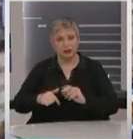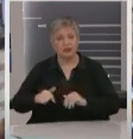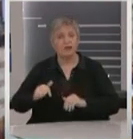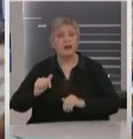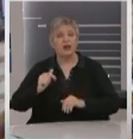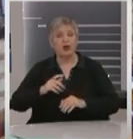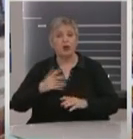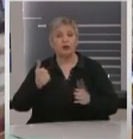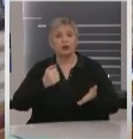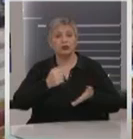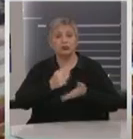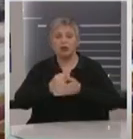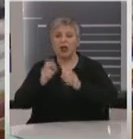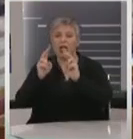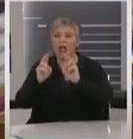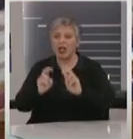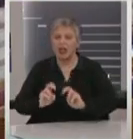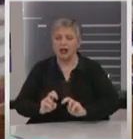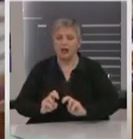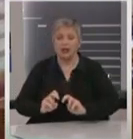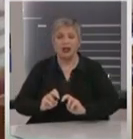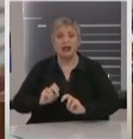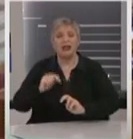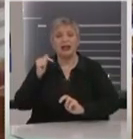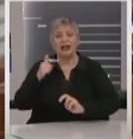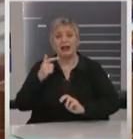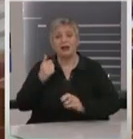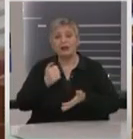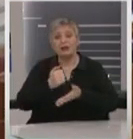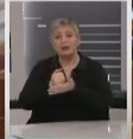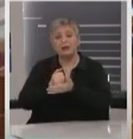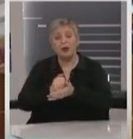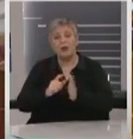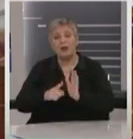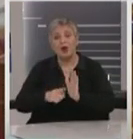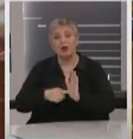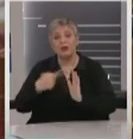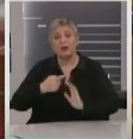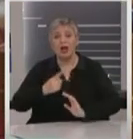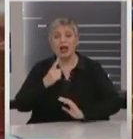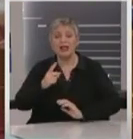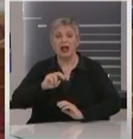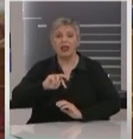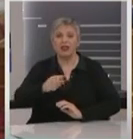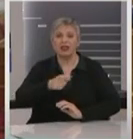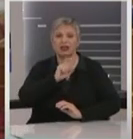δημόσια χρηματοδότηση της έρευνας θα αγγίξει φέτος για πρώτη φορά το το 1 δισεκατομμύριο